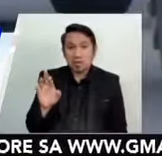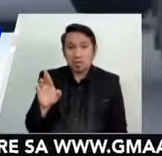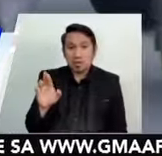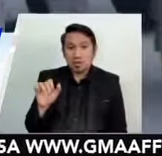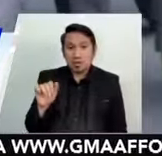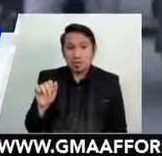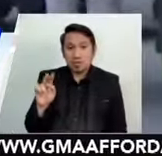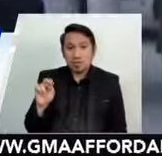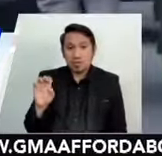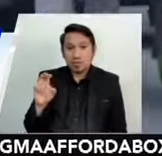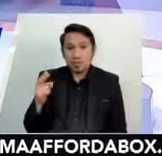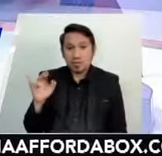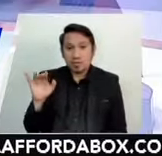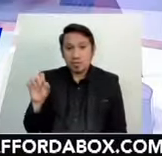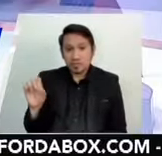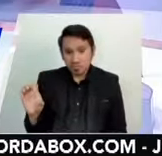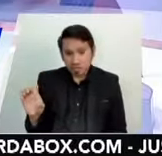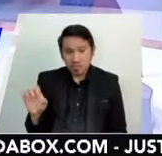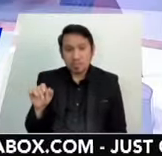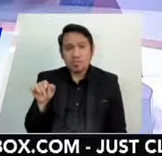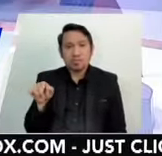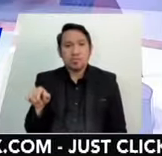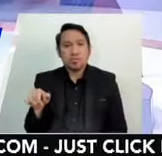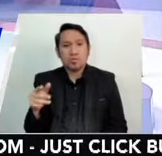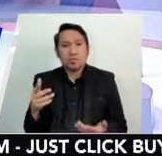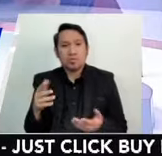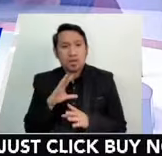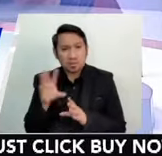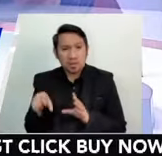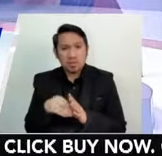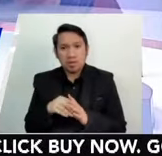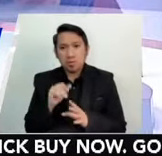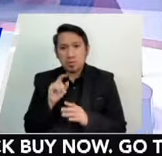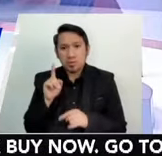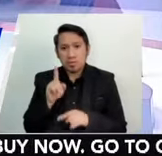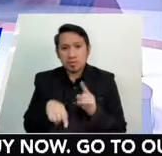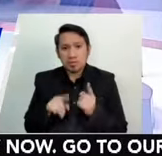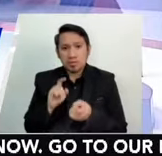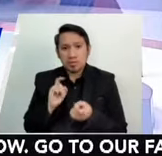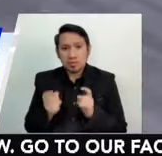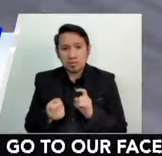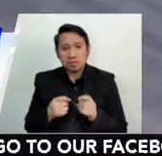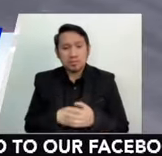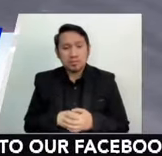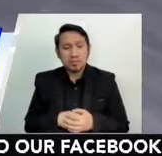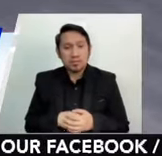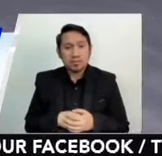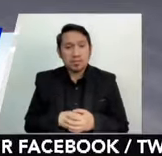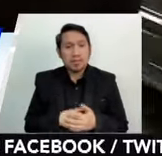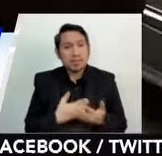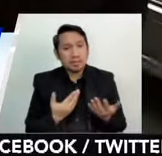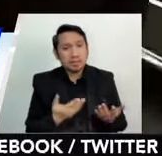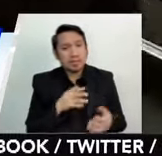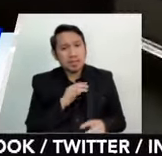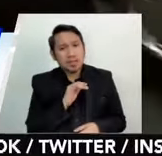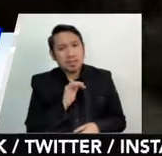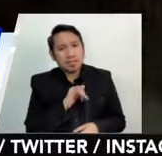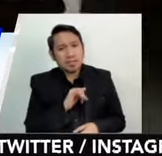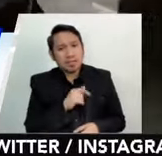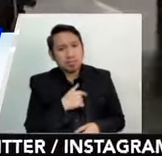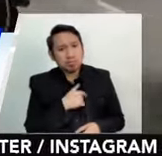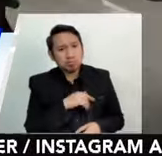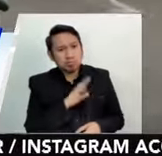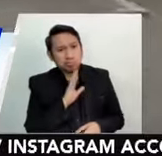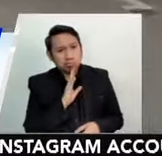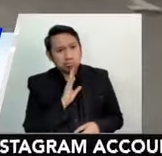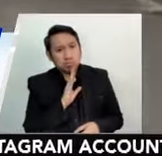At hindi na humababago, paano po yun? Yun nga po yung isang nakakapagano, Sir Egan, sapagkat ang sinasabi